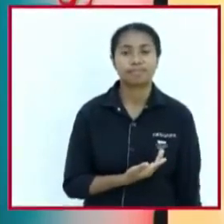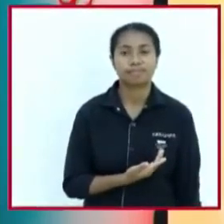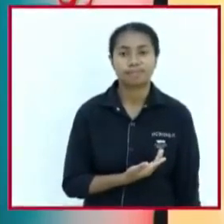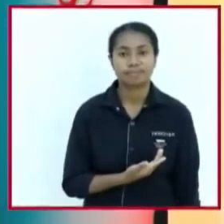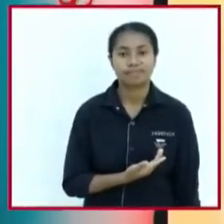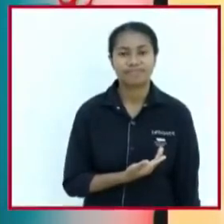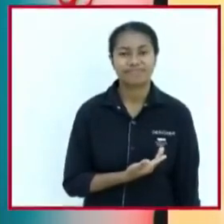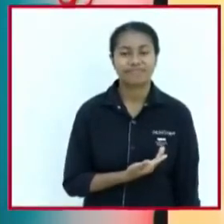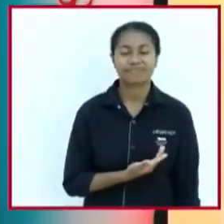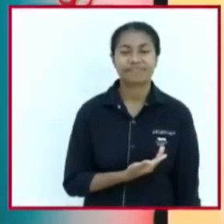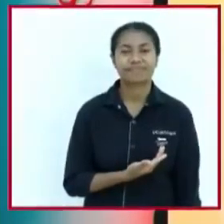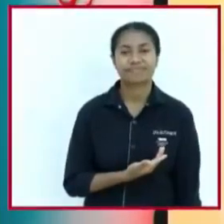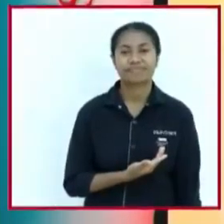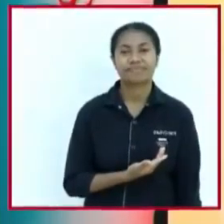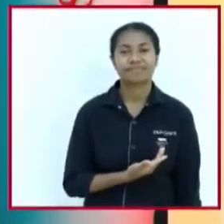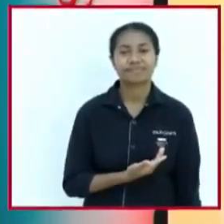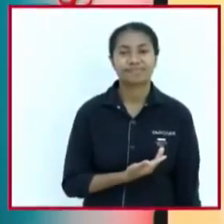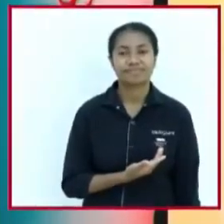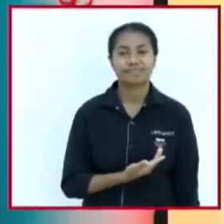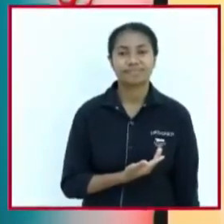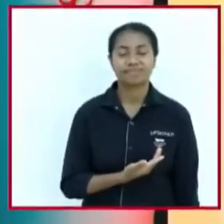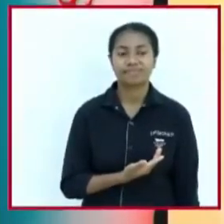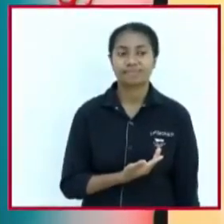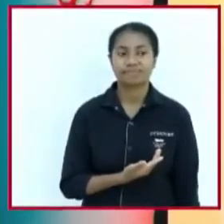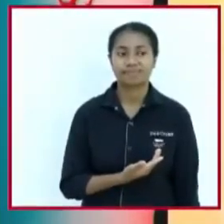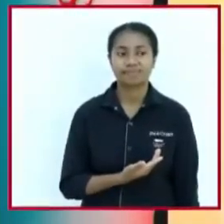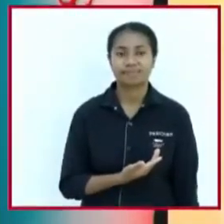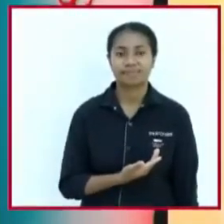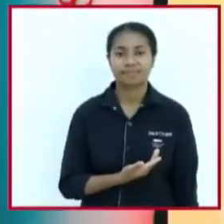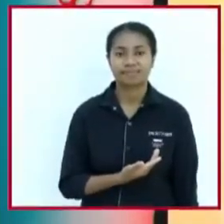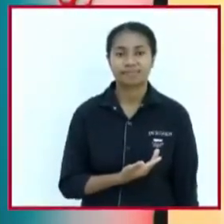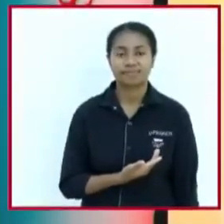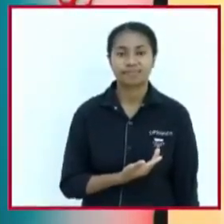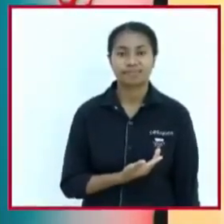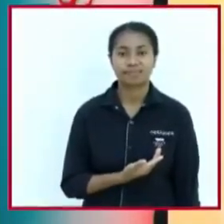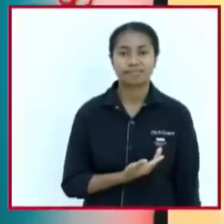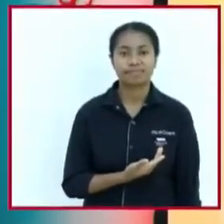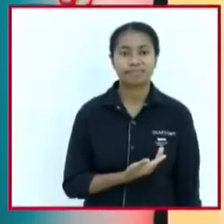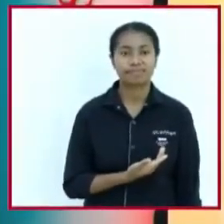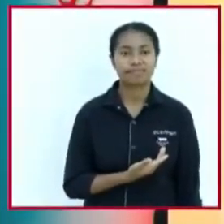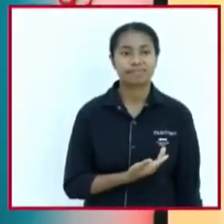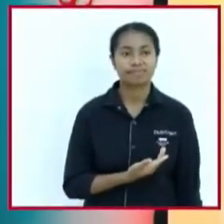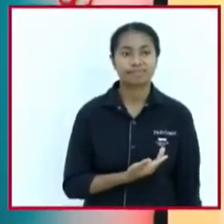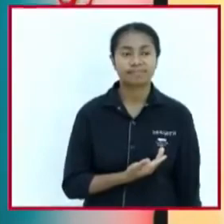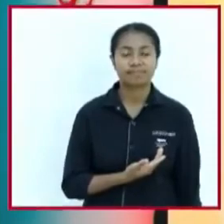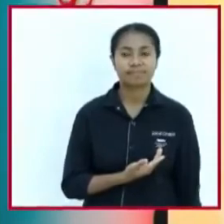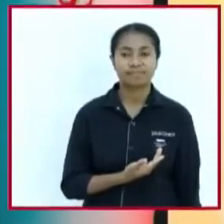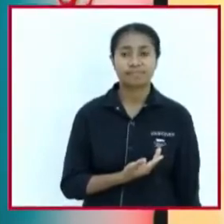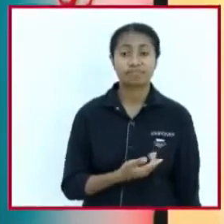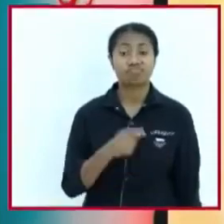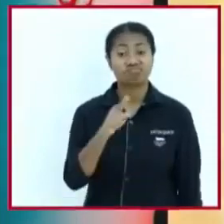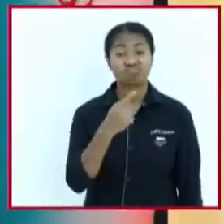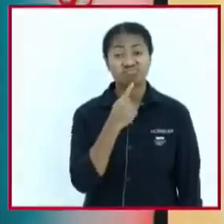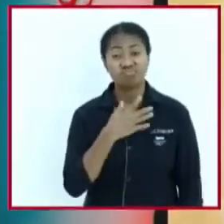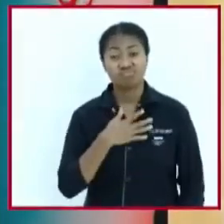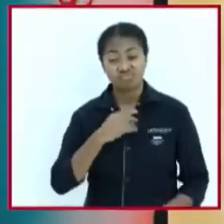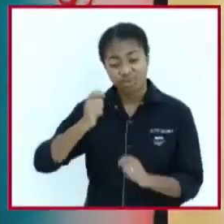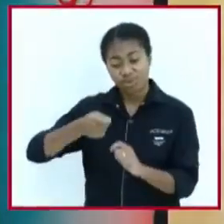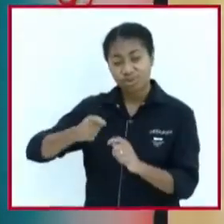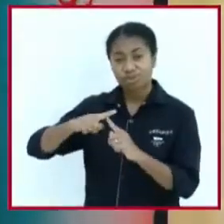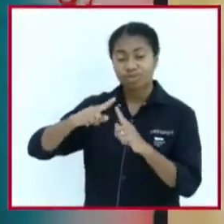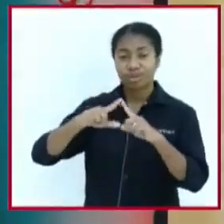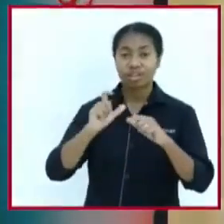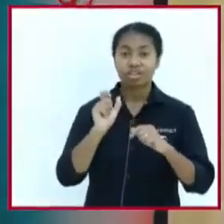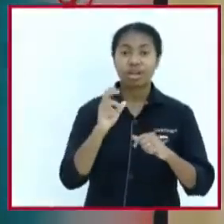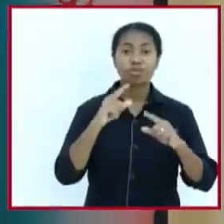pengajar orang yang belum dewasa karena dalam hukum Taurat engkau memiliki kegenapan segala kepandaian dan kebenaran punya hukum Taurat punya semua